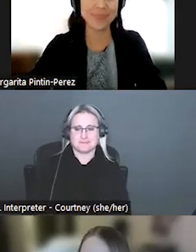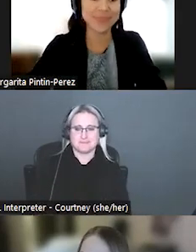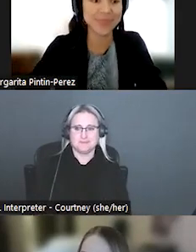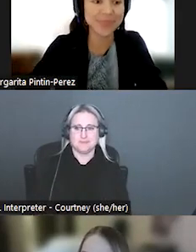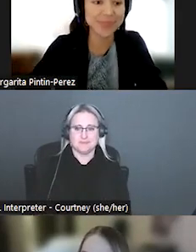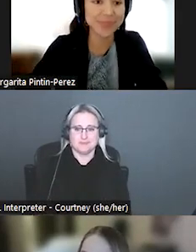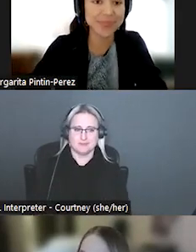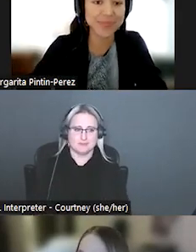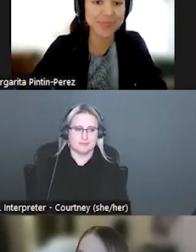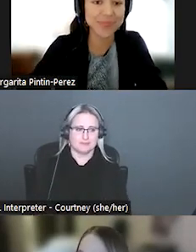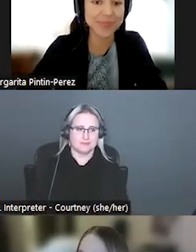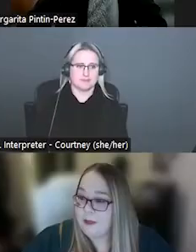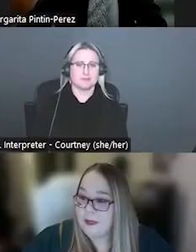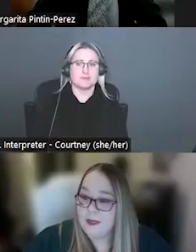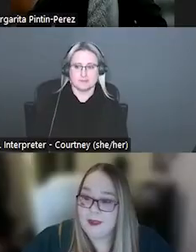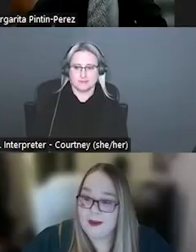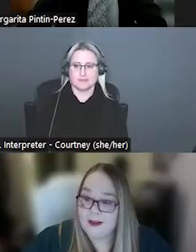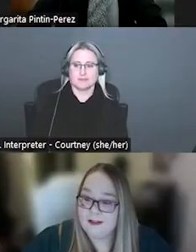présentatrices.